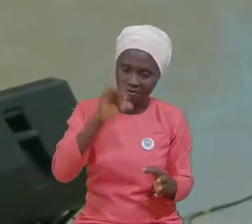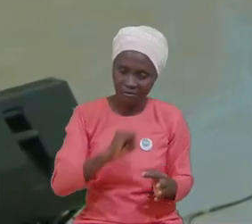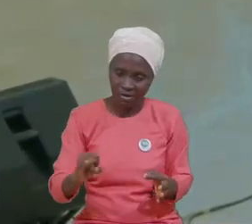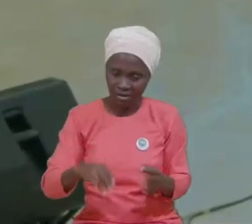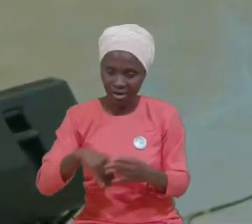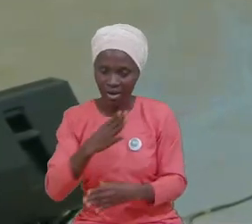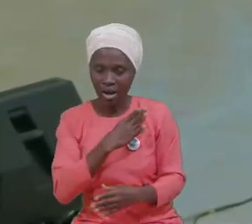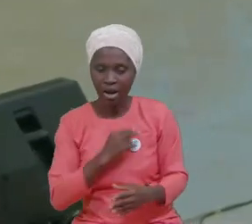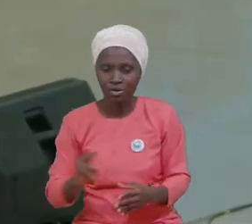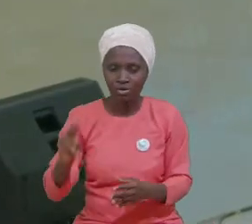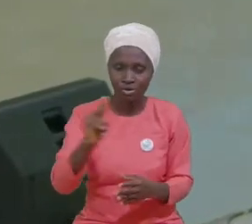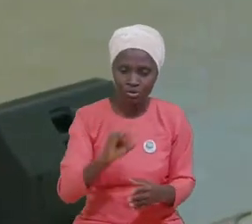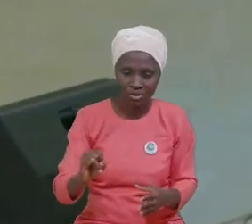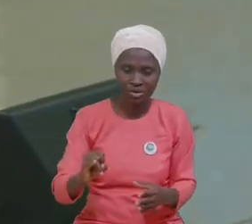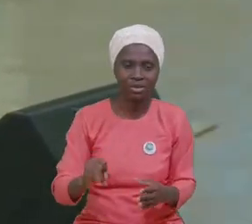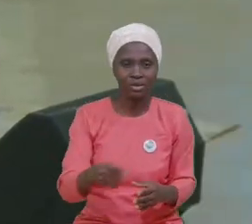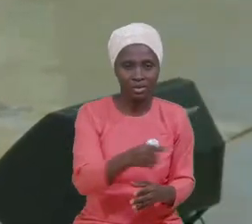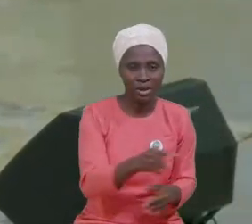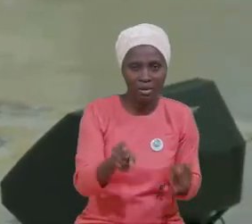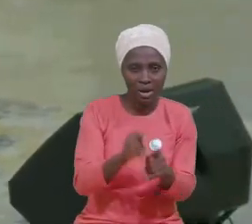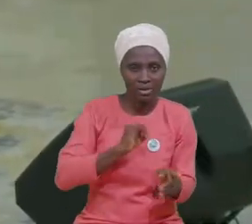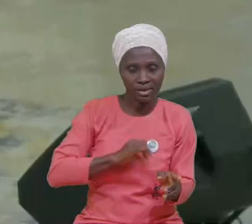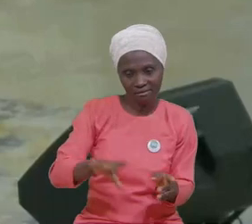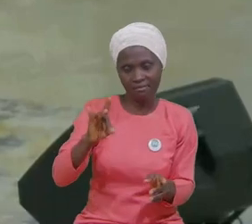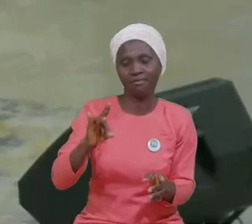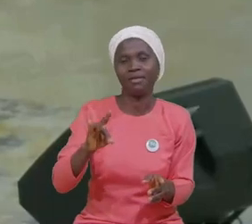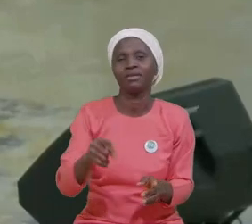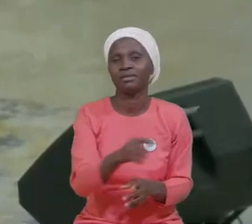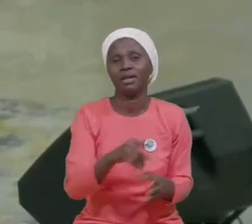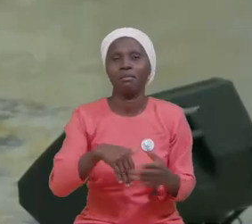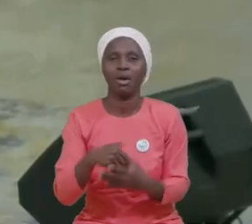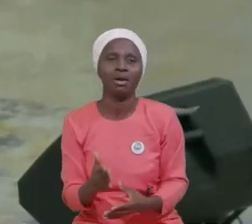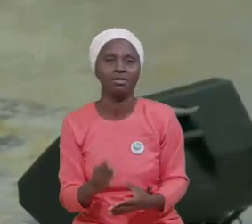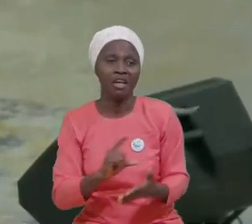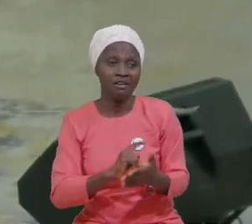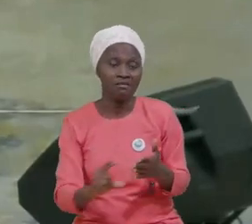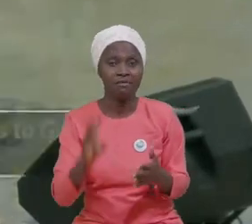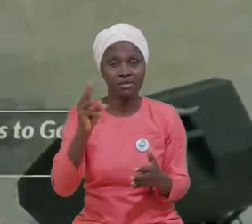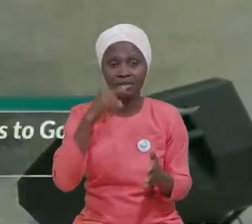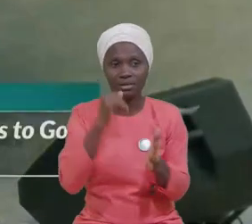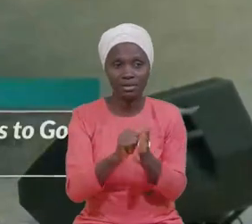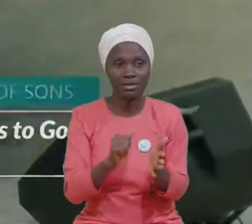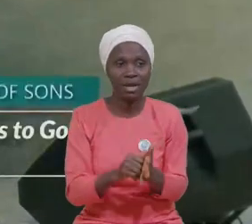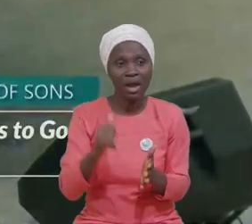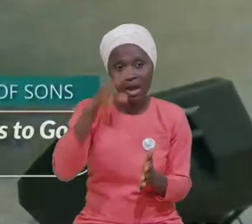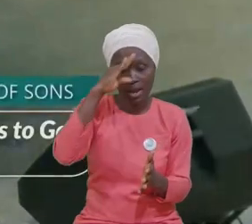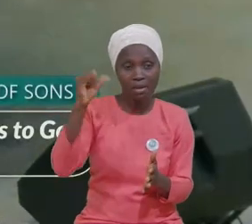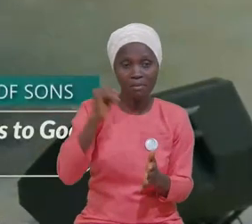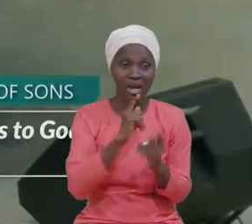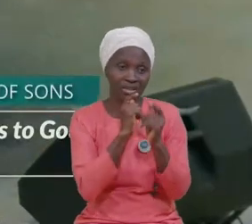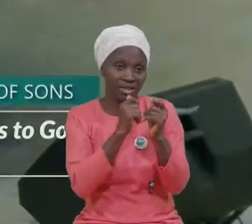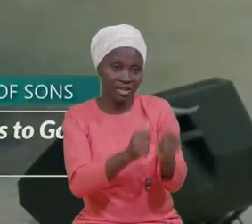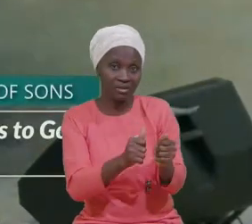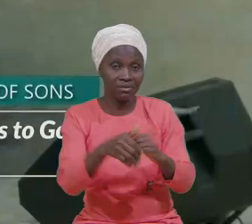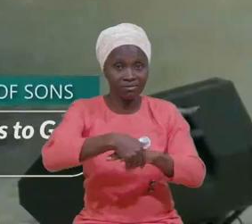Je cherche cela de façon délibérée. Je les cherche. Verset 16. Les présents, les dons d'un homme,